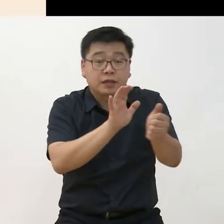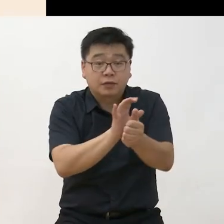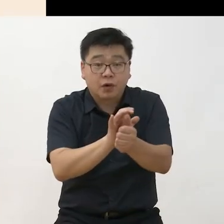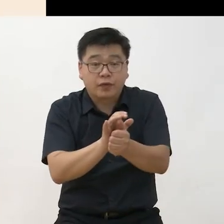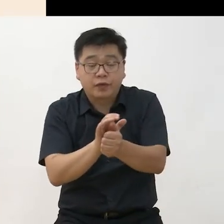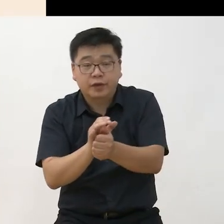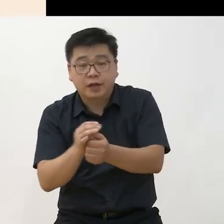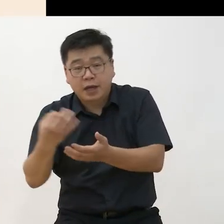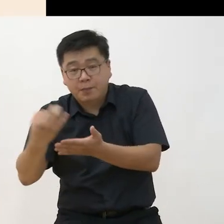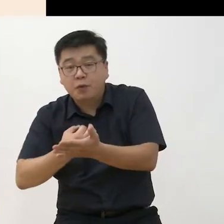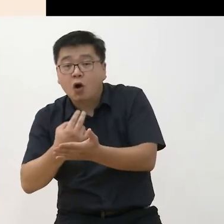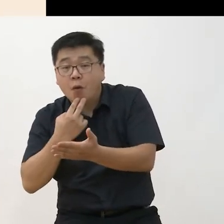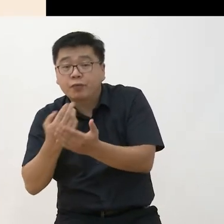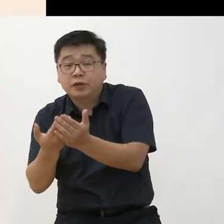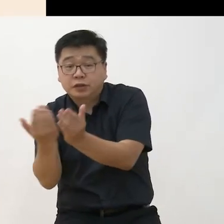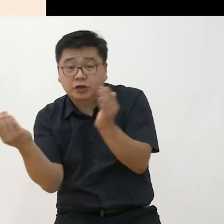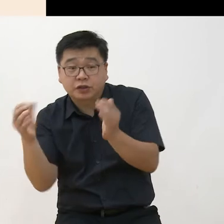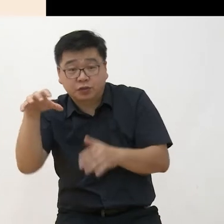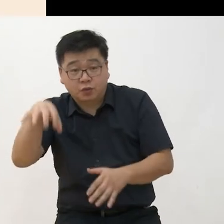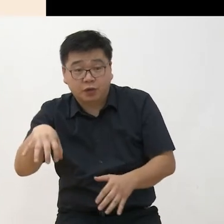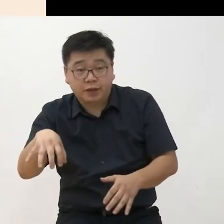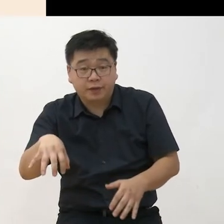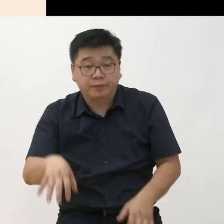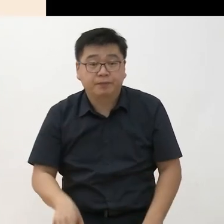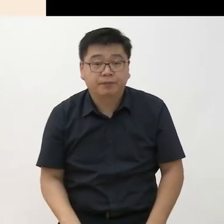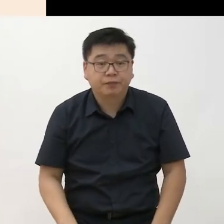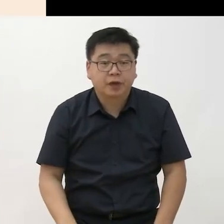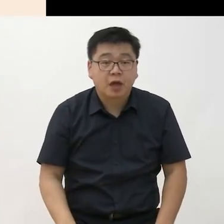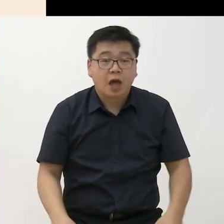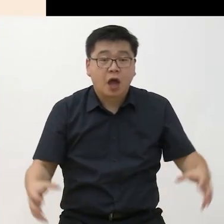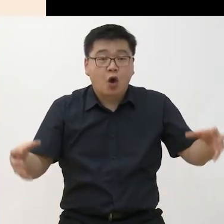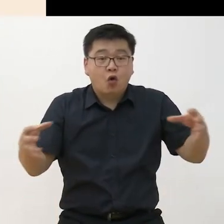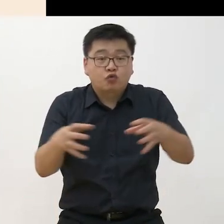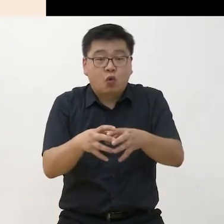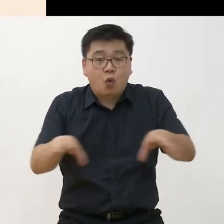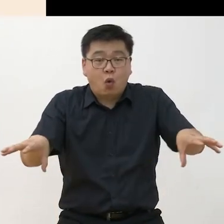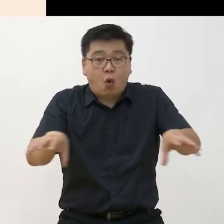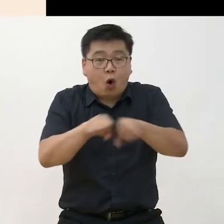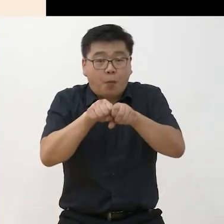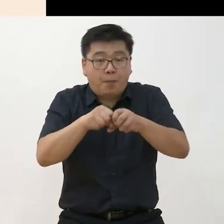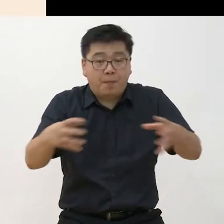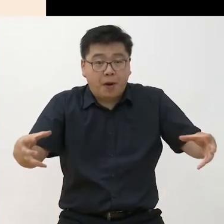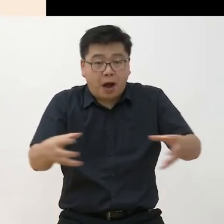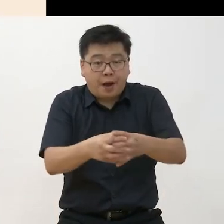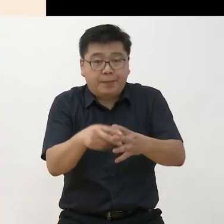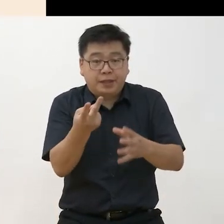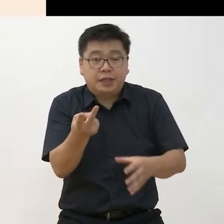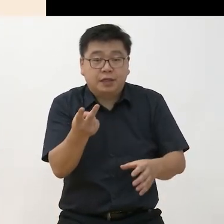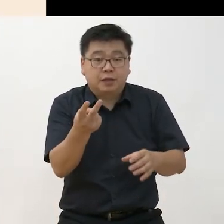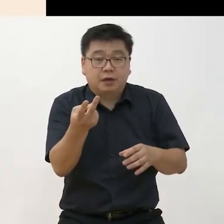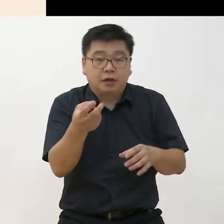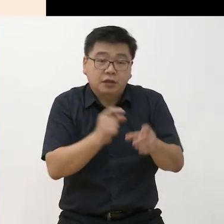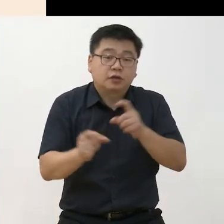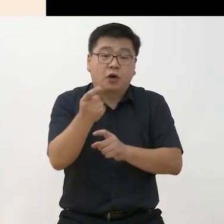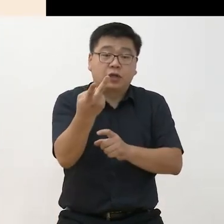비영리 전시 공간 지원은 이제 6억 5천에서 8억 5천으로 총 2억 원이 사업 예산이 증액이